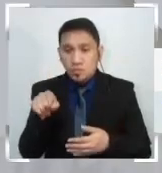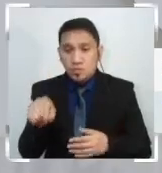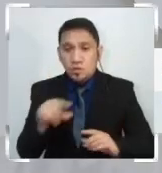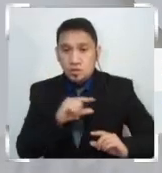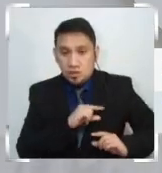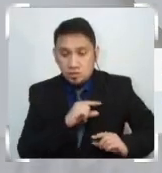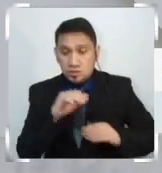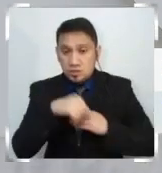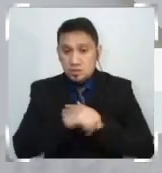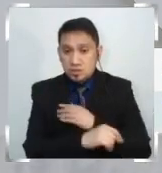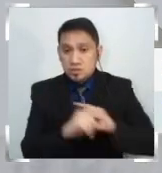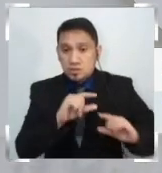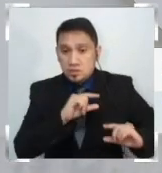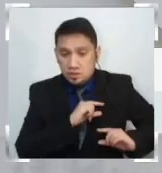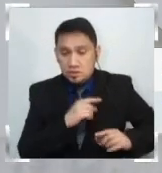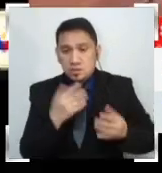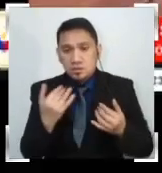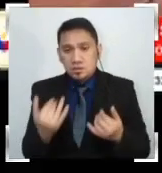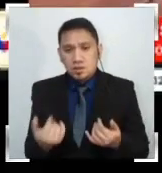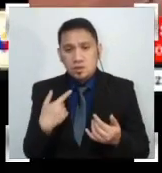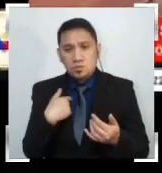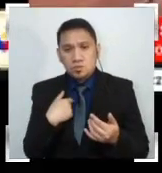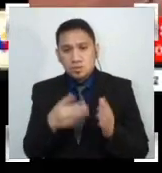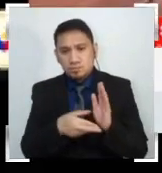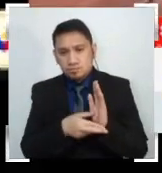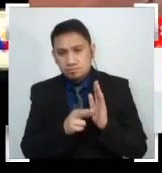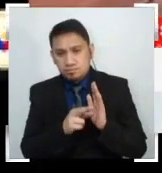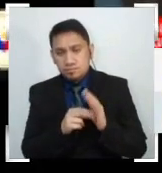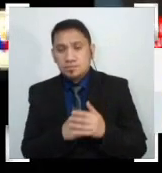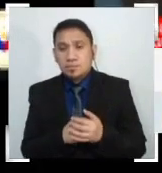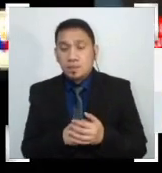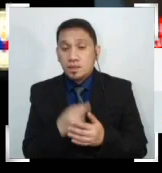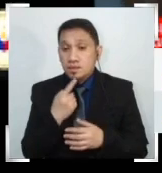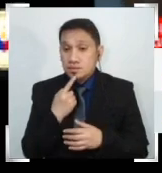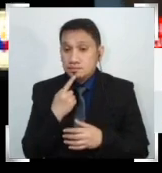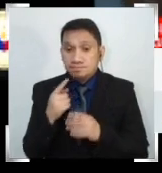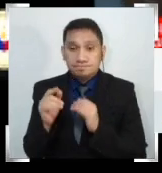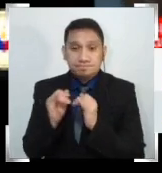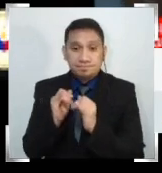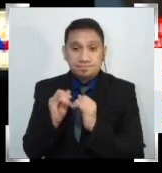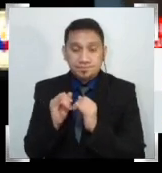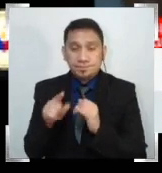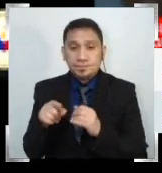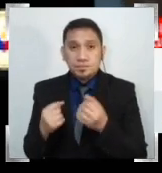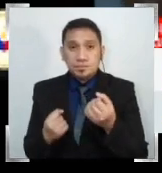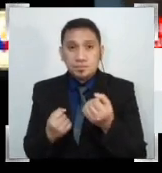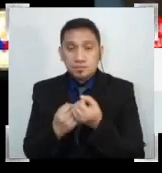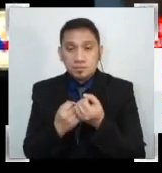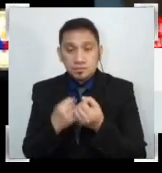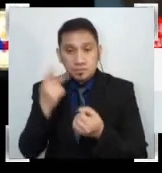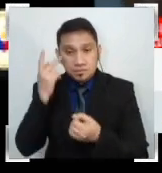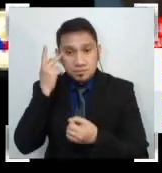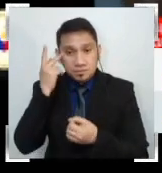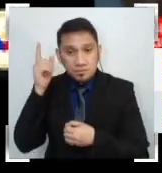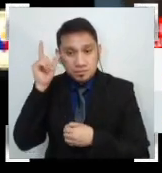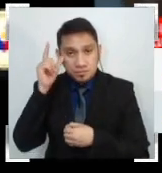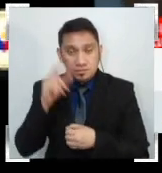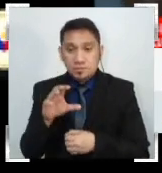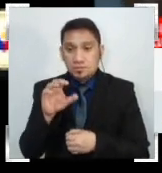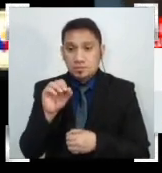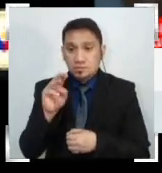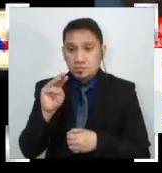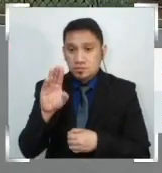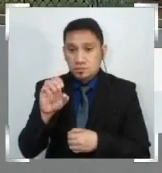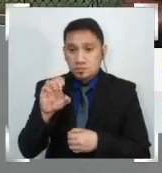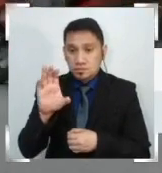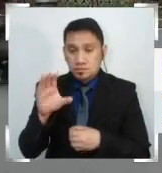Los Santos, pag-aaralan daw nila ito. Sa isa namang pahayag, sinuportahan ni Lacso ng hakbang ng Commission on Elections na